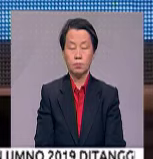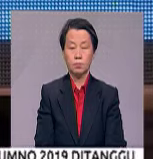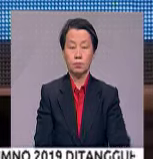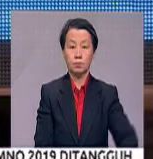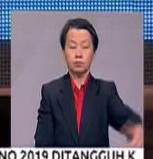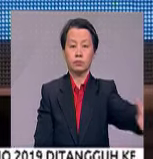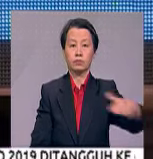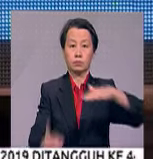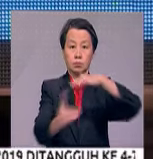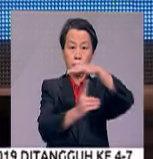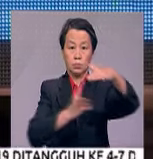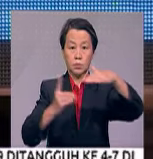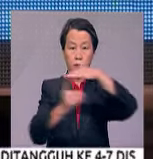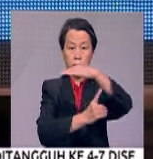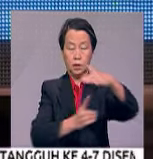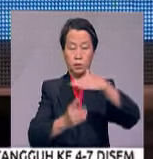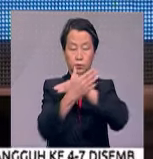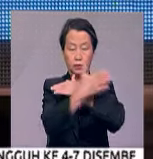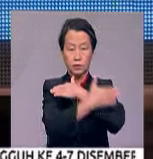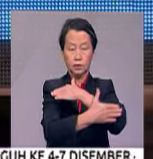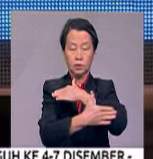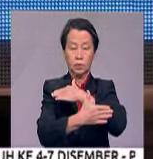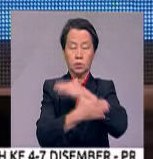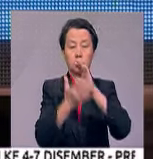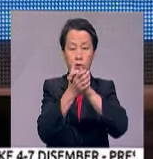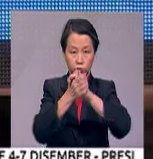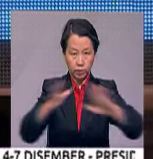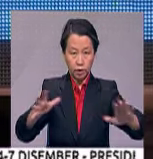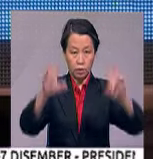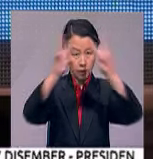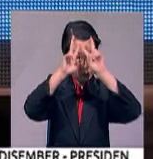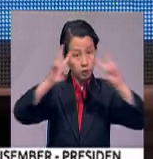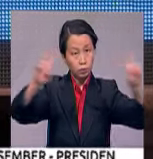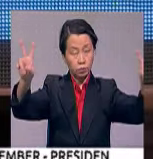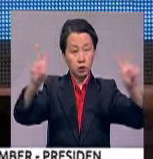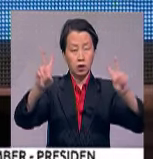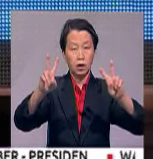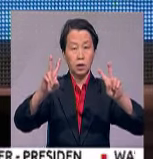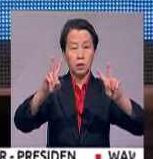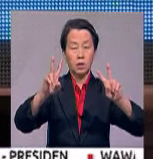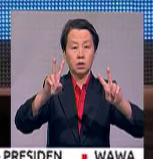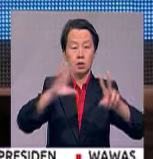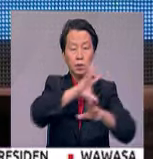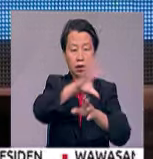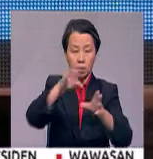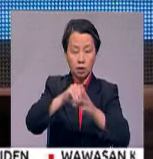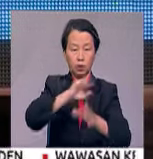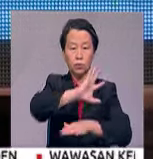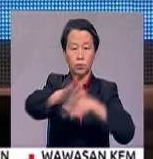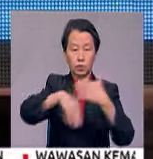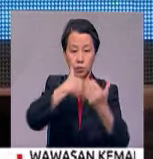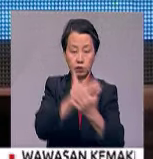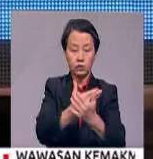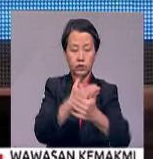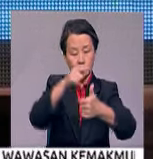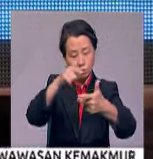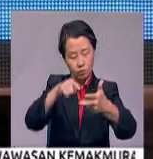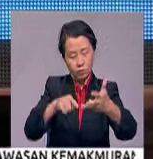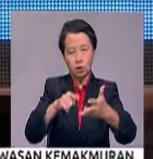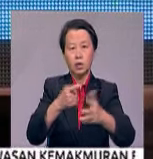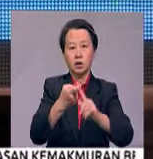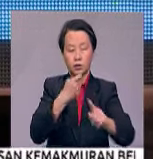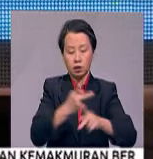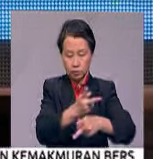Dasar keselamatan dan ketenteraman awam ini merangkumi semua aspek dari